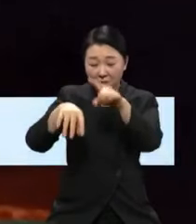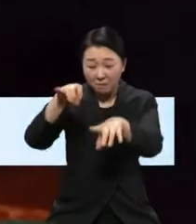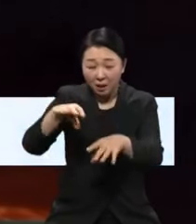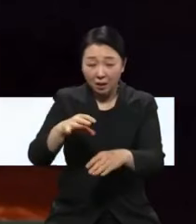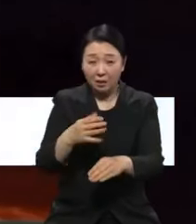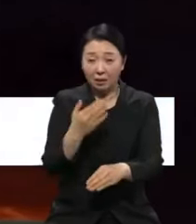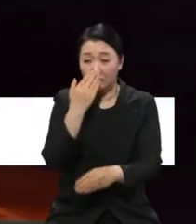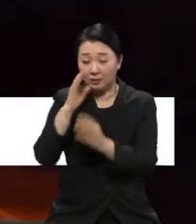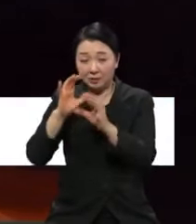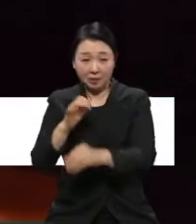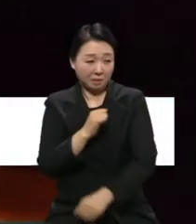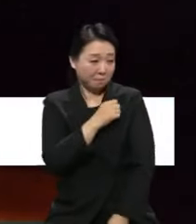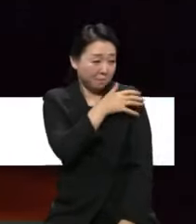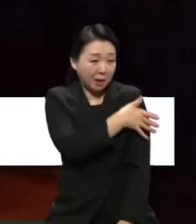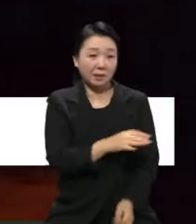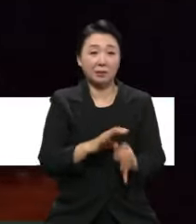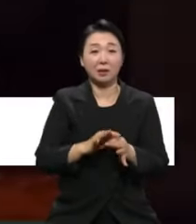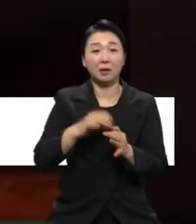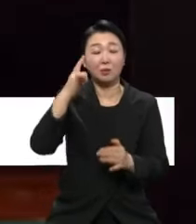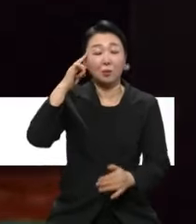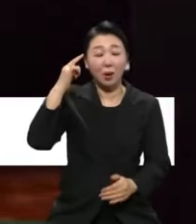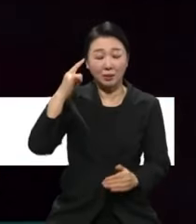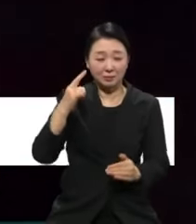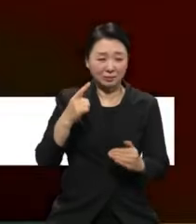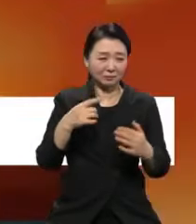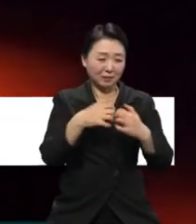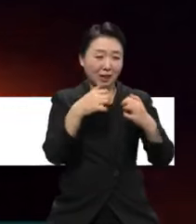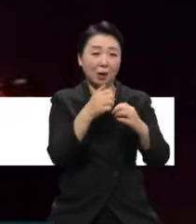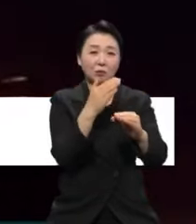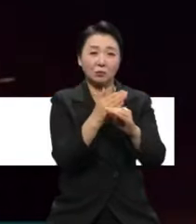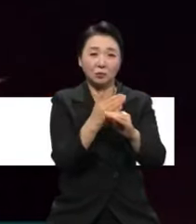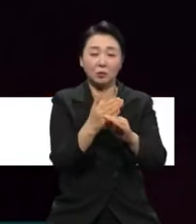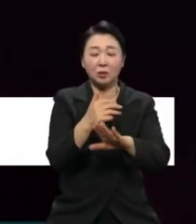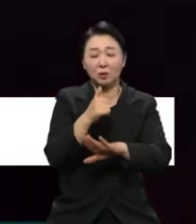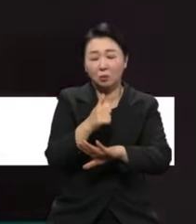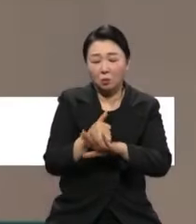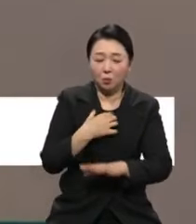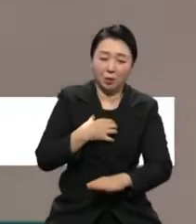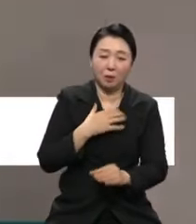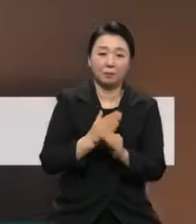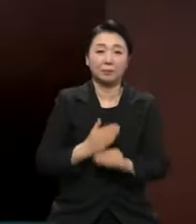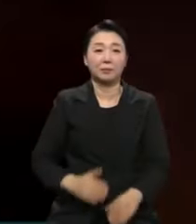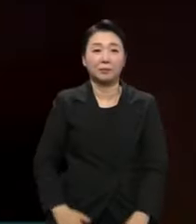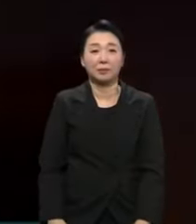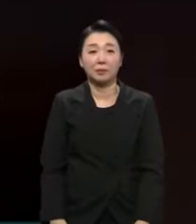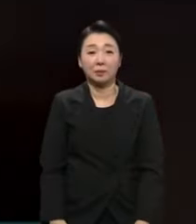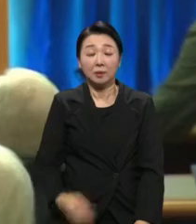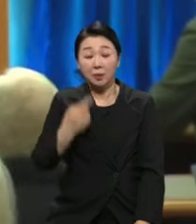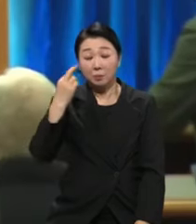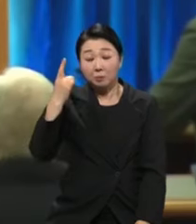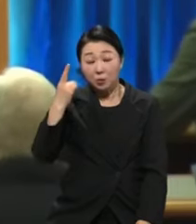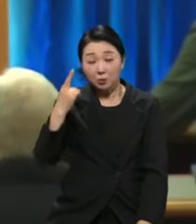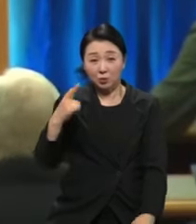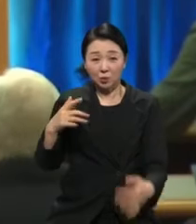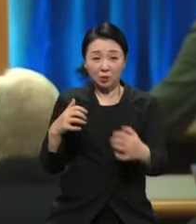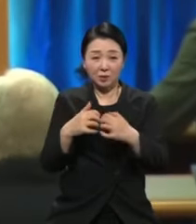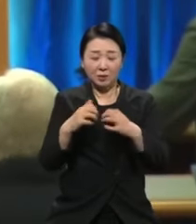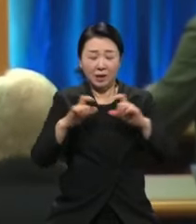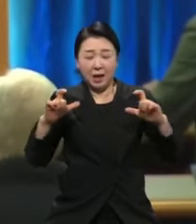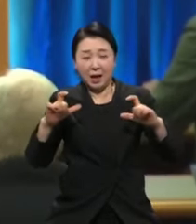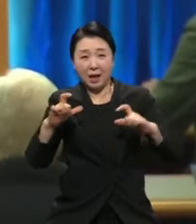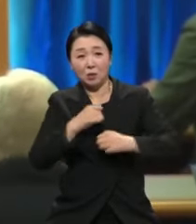분쟁으로 중동 전쟁의 불씨가 여전한 와중에 벌어져 긴장감이 더 큽니다. 당장 미국은 확전 경계에